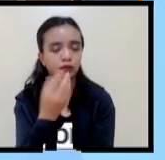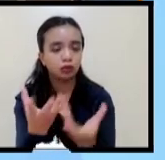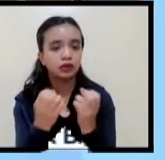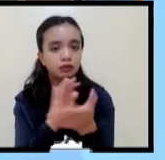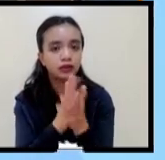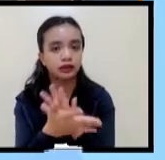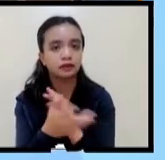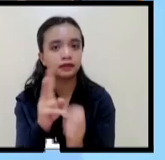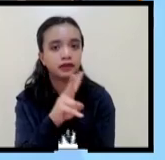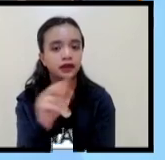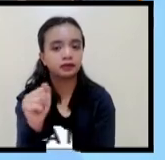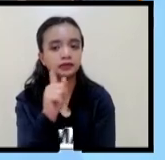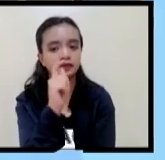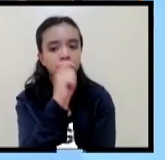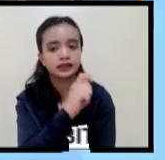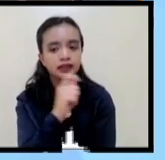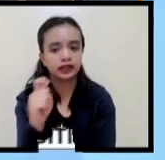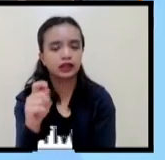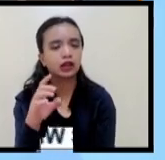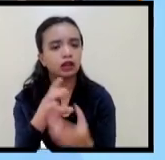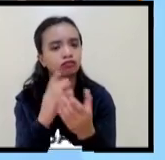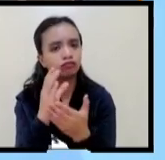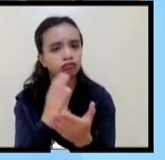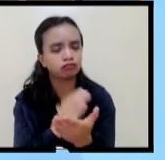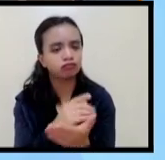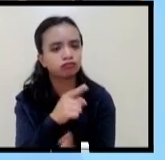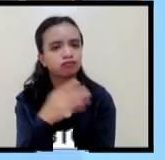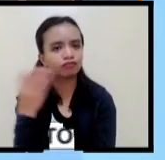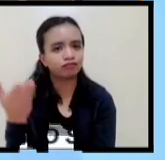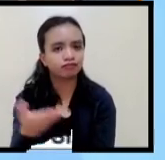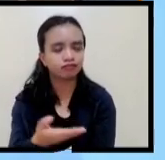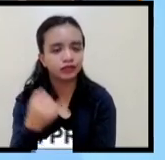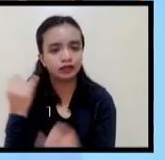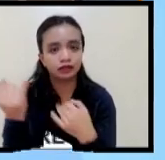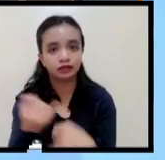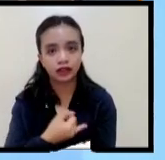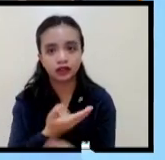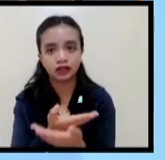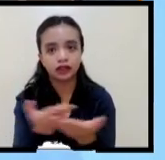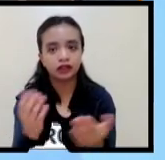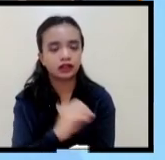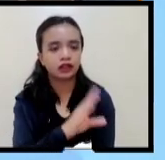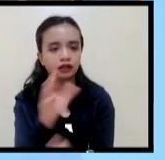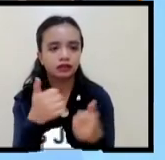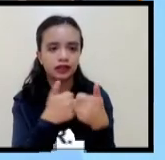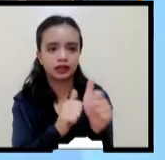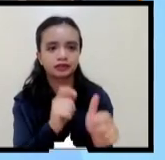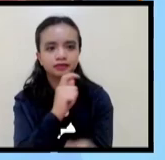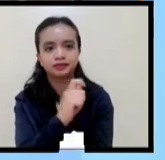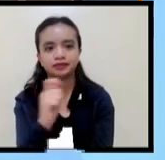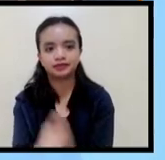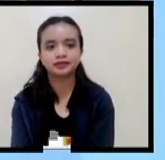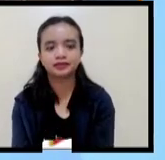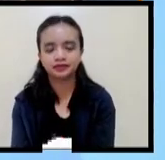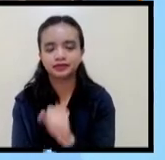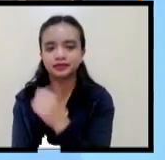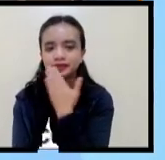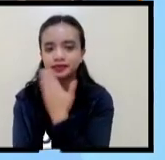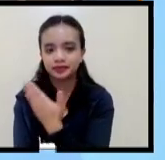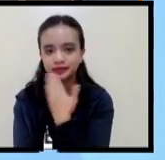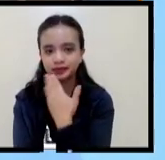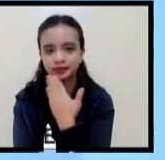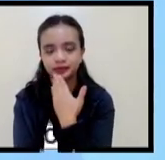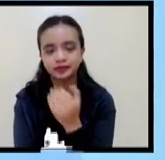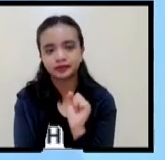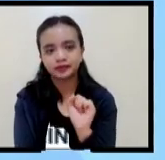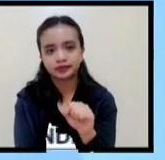TikTok account. Siyempre, imbitahan mo rin ng ating mga ka-RSP na i-follow ka sa iyong TikTok account. Thank you so much po. Yes